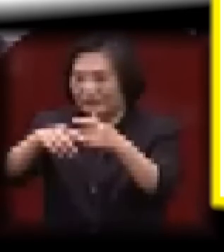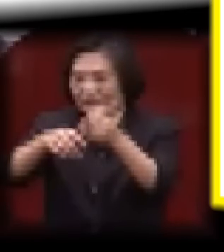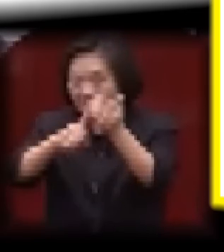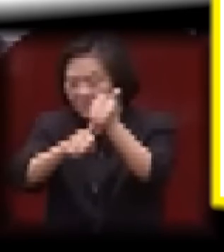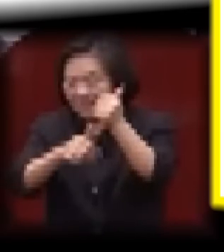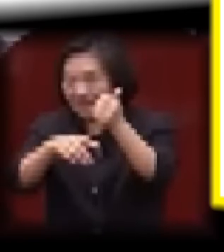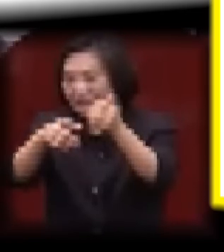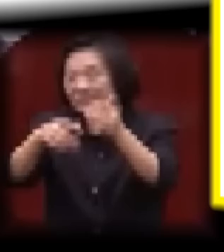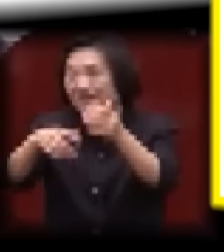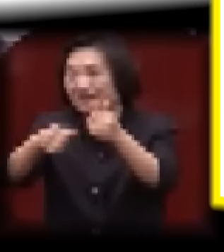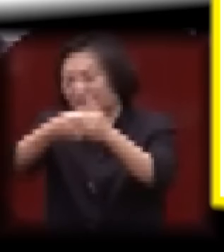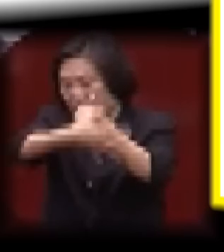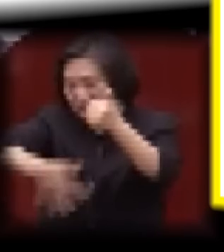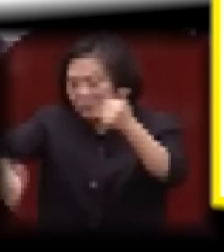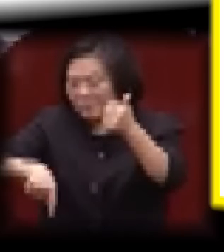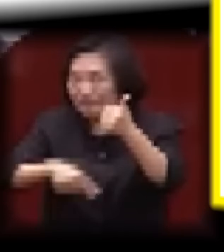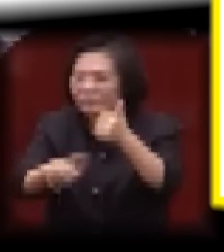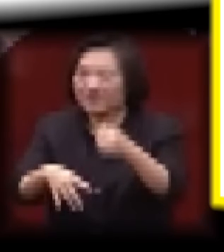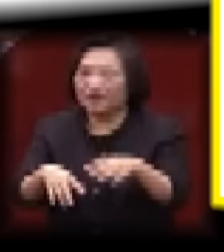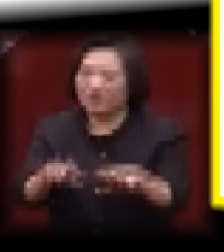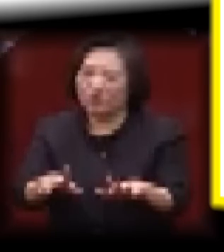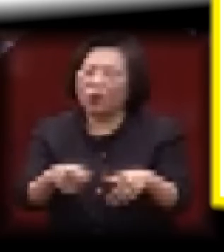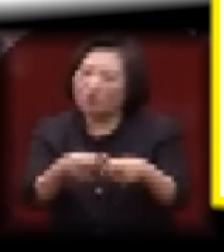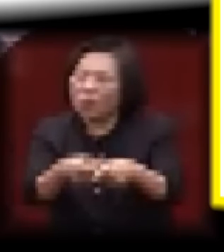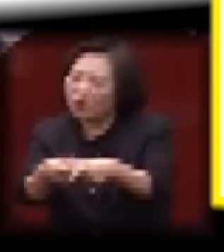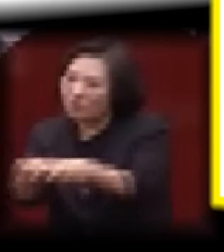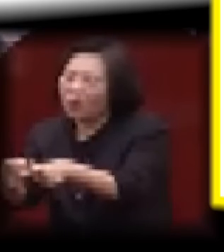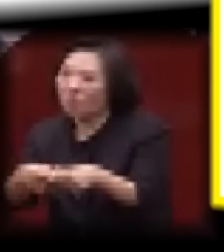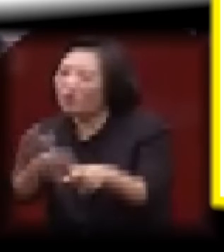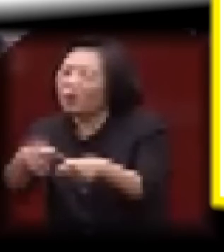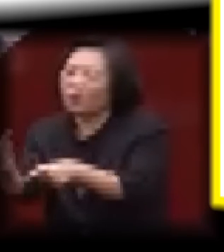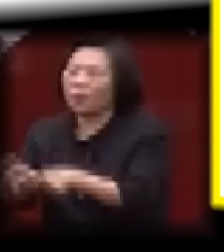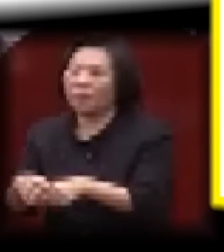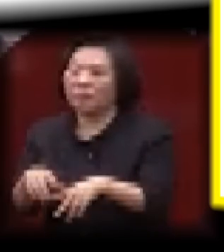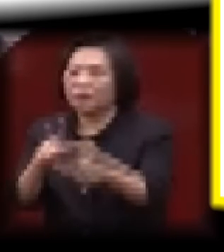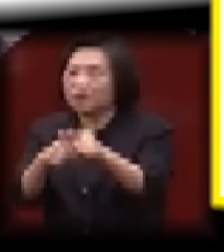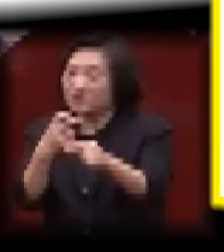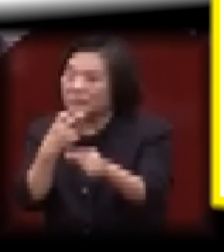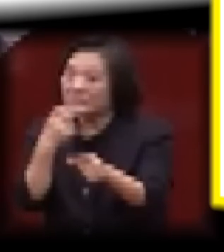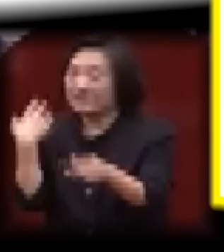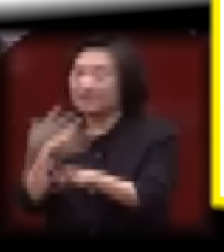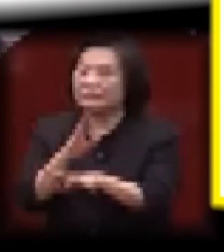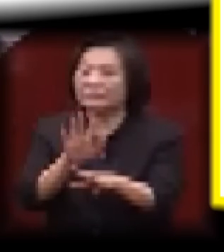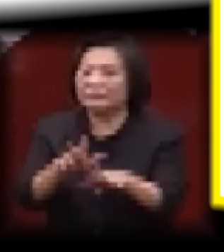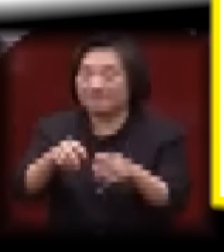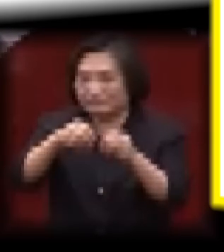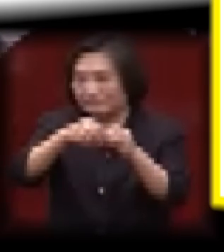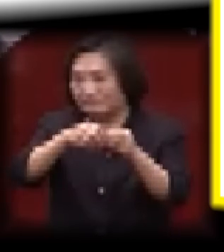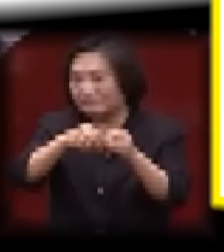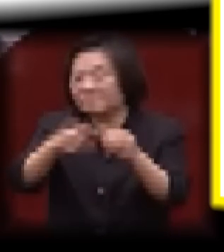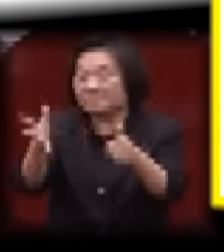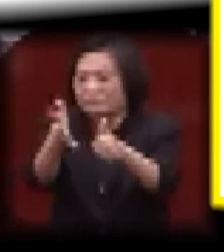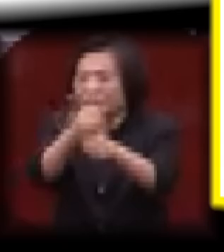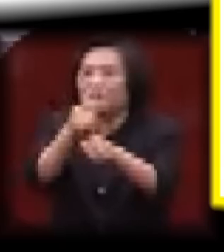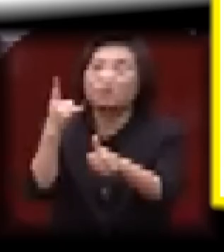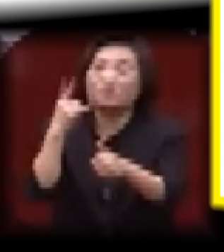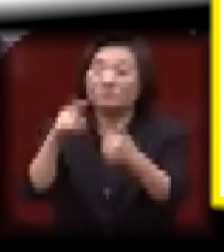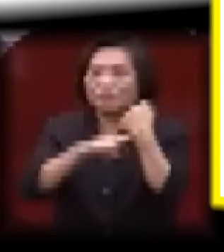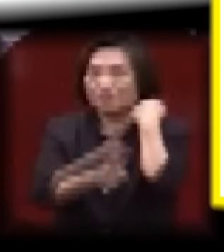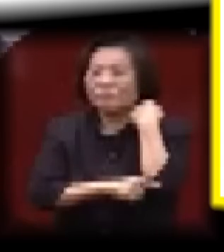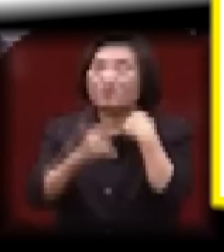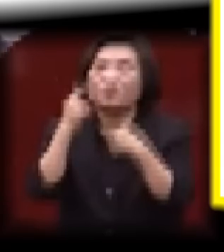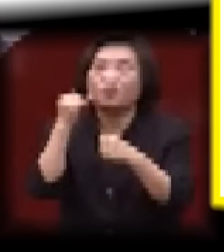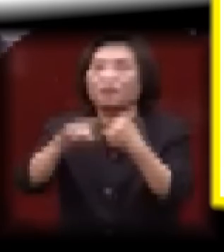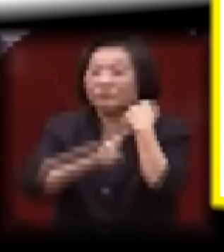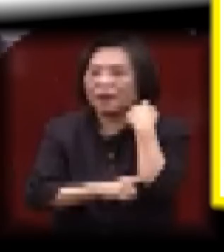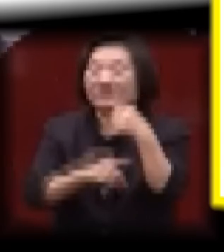续还在公布了那事实上我们也积极参与中央11项执法的修法那我们台北市政府自己也